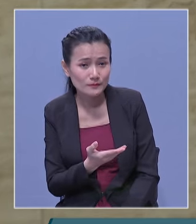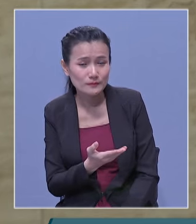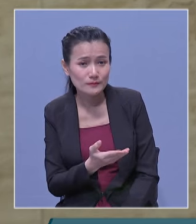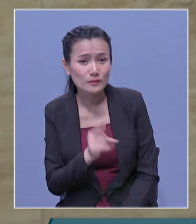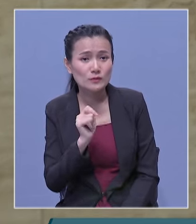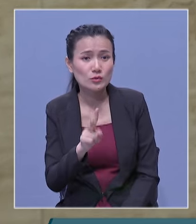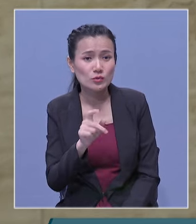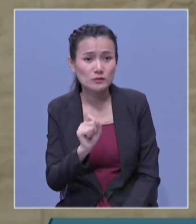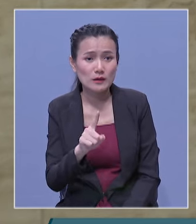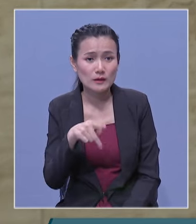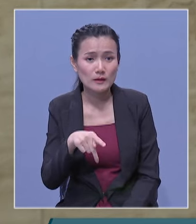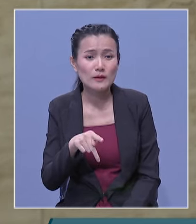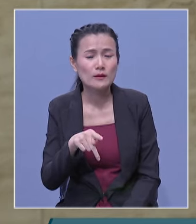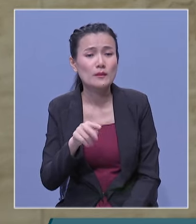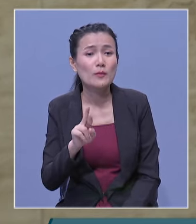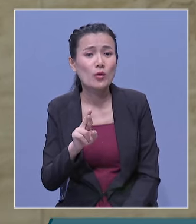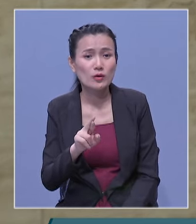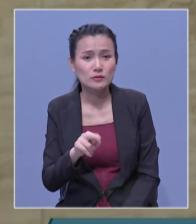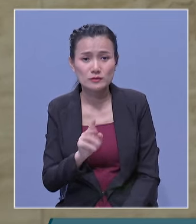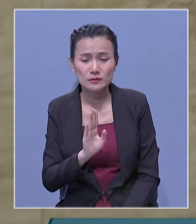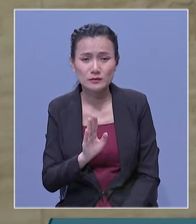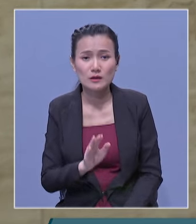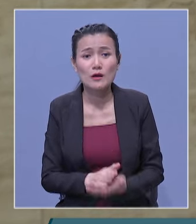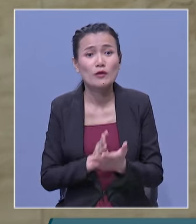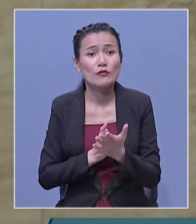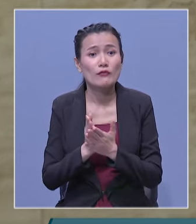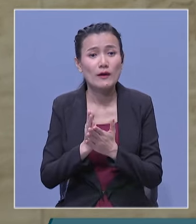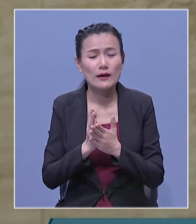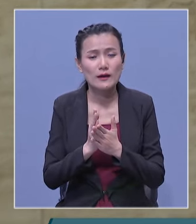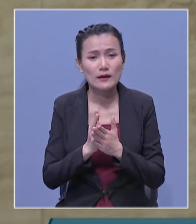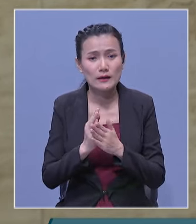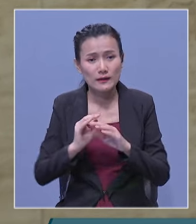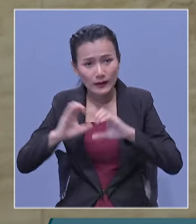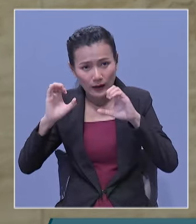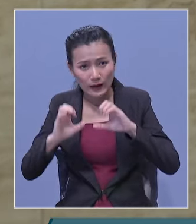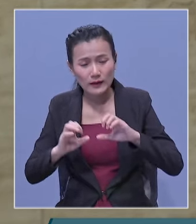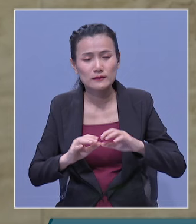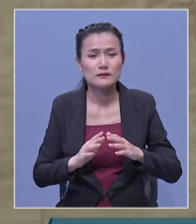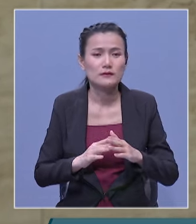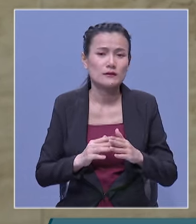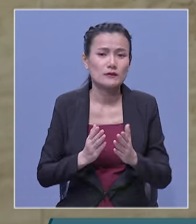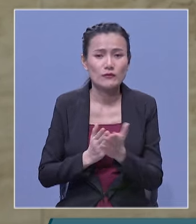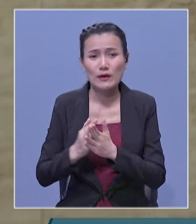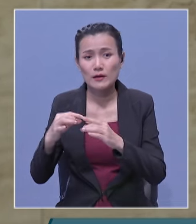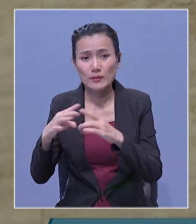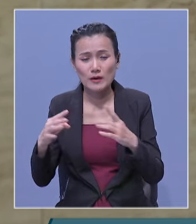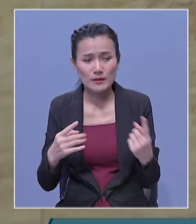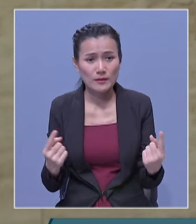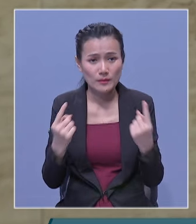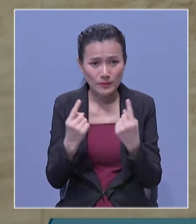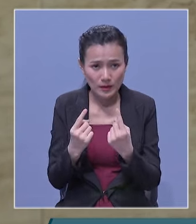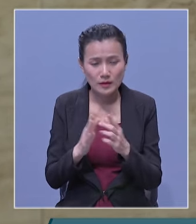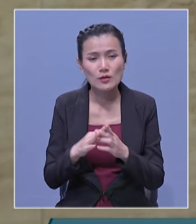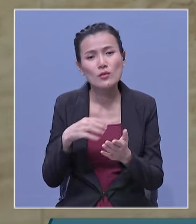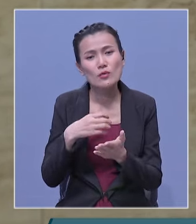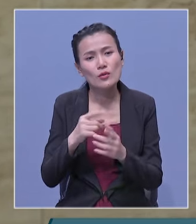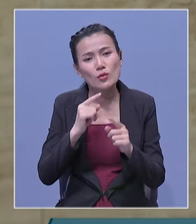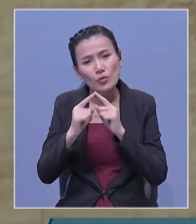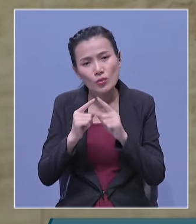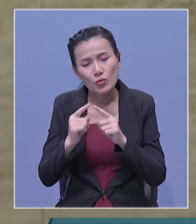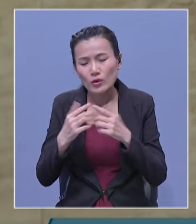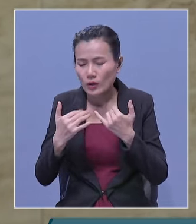ตัวแทนจากทั้งสองฝากฝั่งของทั้งฝ่ายค้านรัฐบาลมาก็น่าจะมีข้อสรุปดีๆนำไปพิจารณาว่าอันนี้มันจะผ่